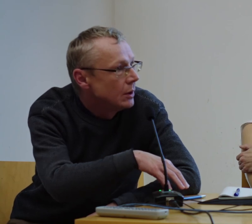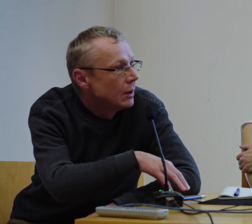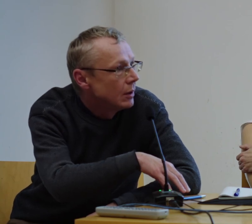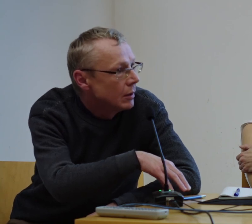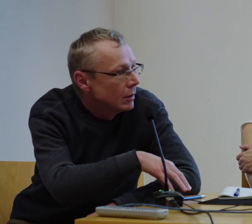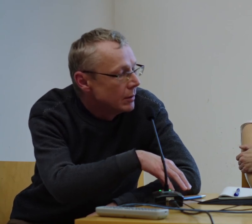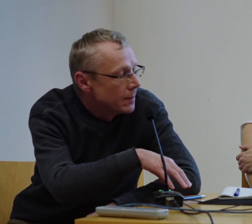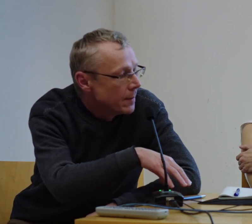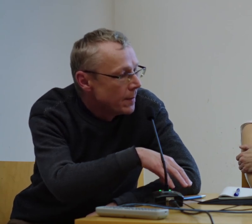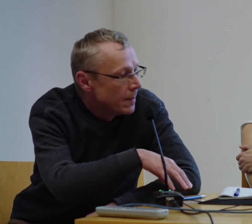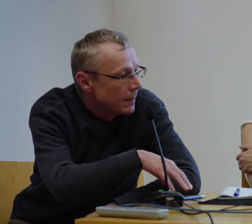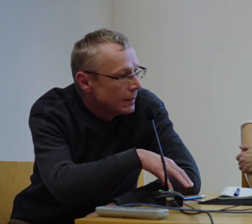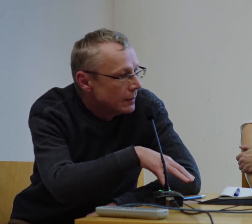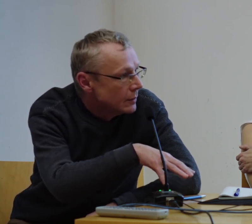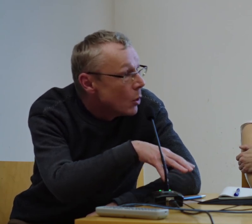vědomí